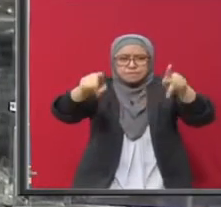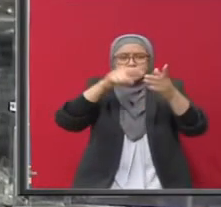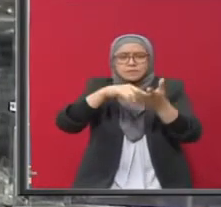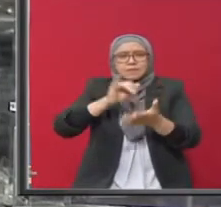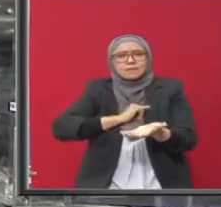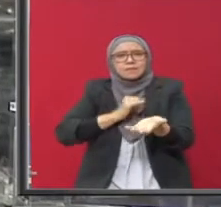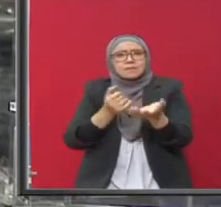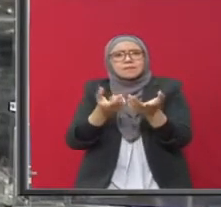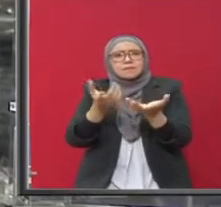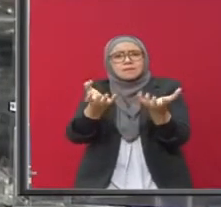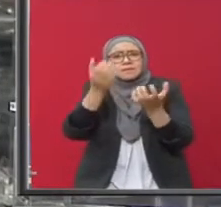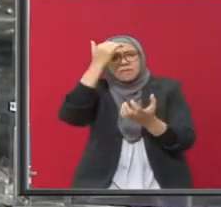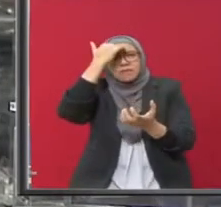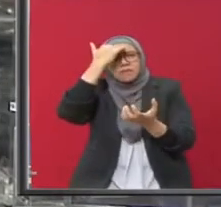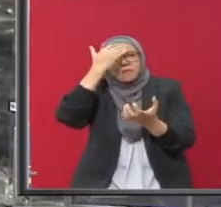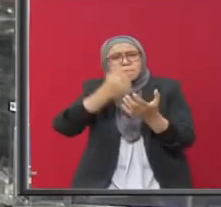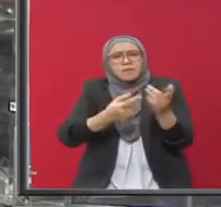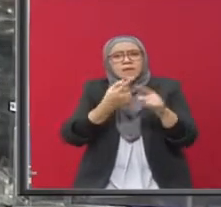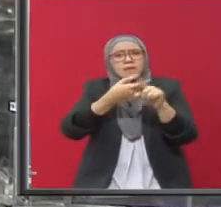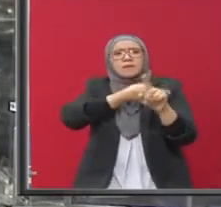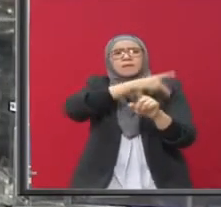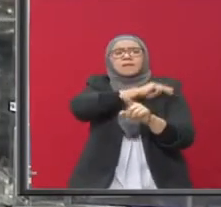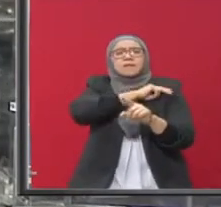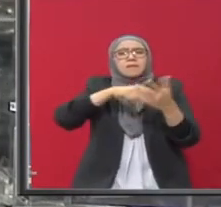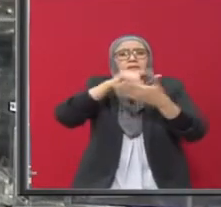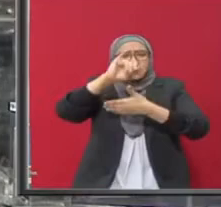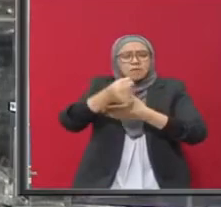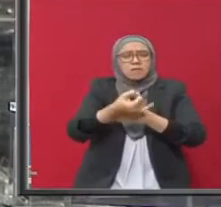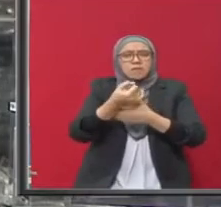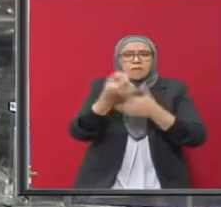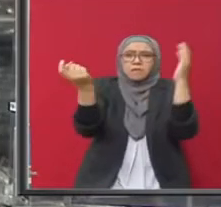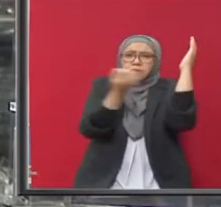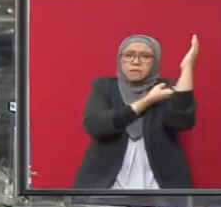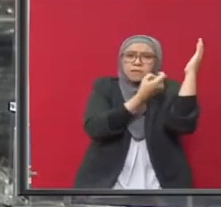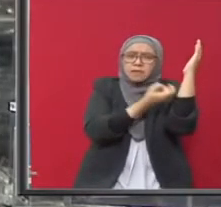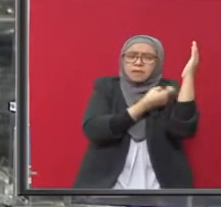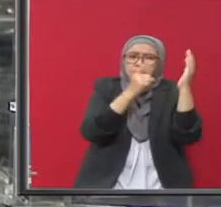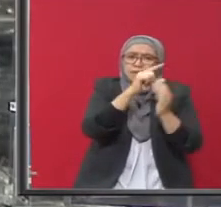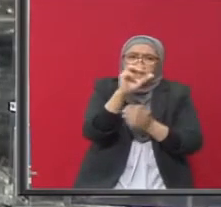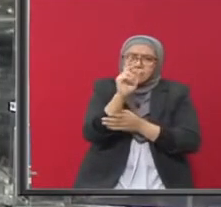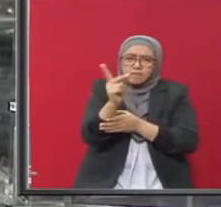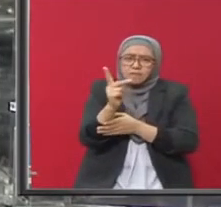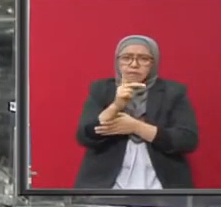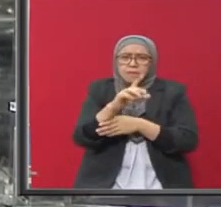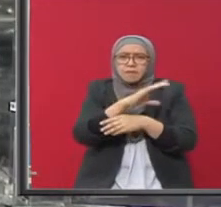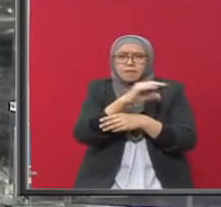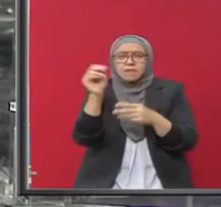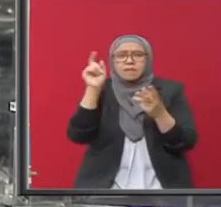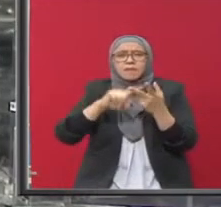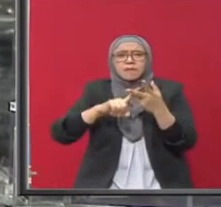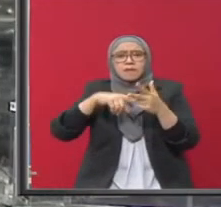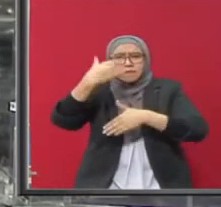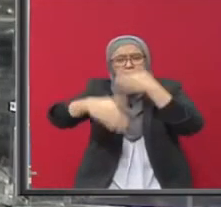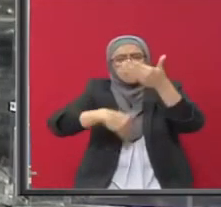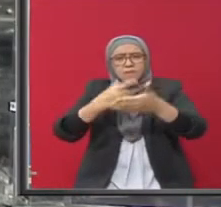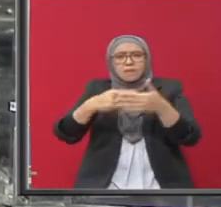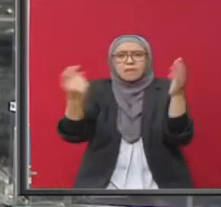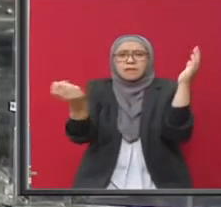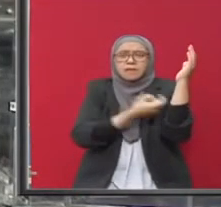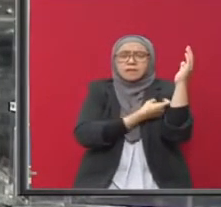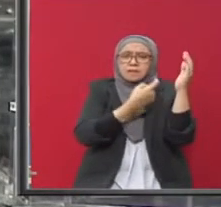berkaitan projek getah kerip sebagai transformasi pengeluaran getah kaplam sejauh manakah pelaksanaan projek